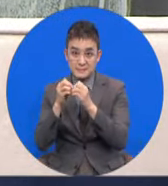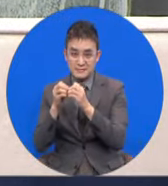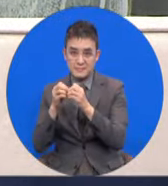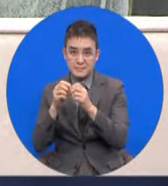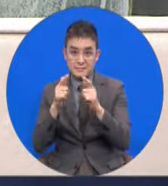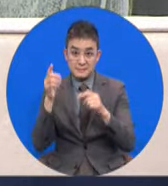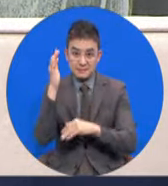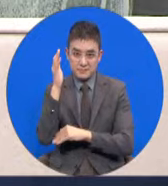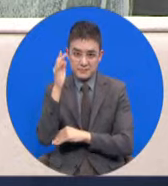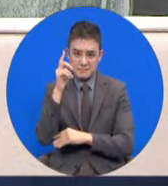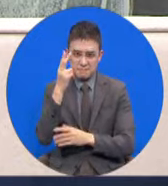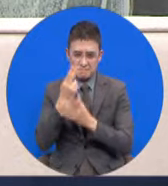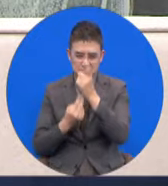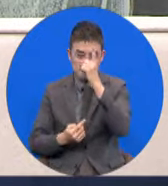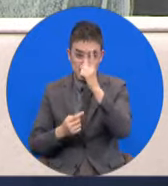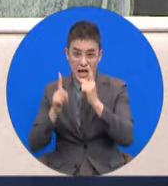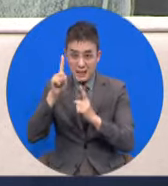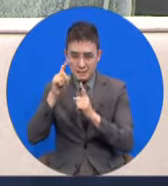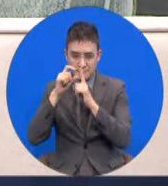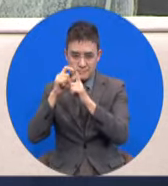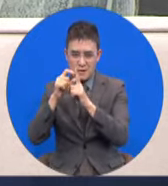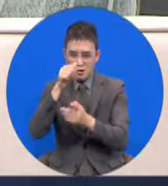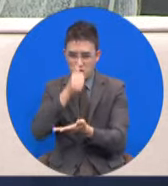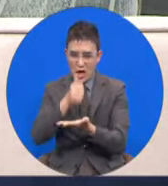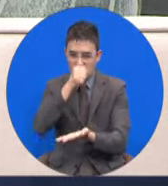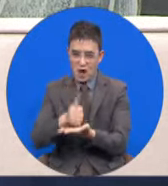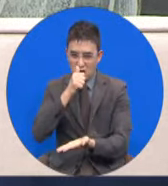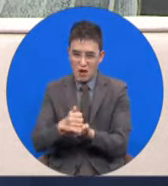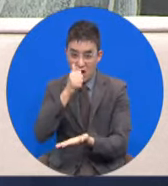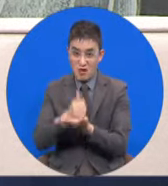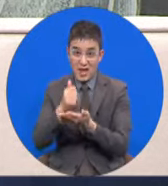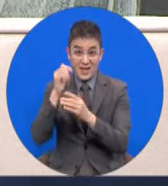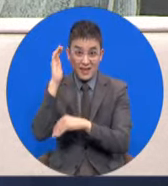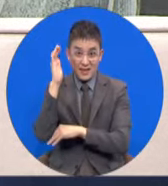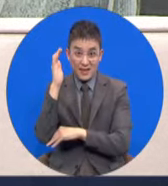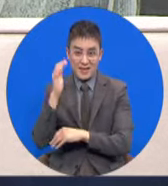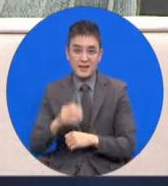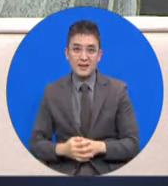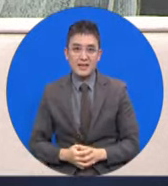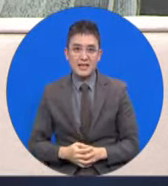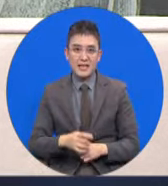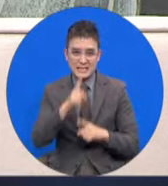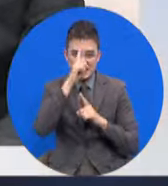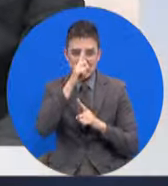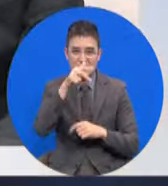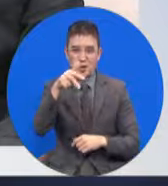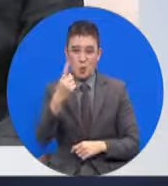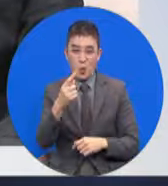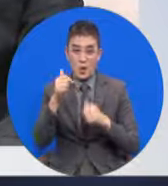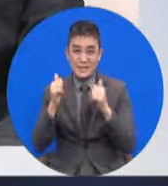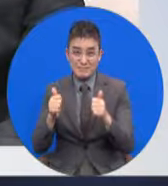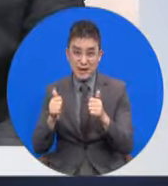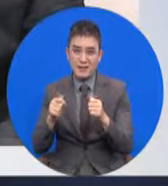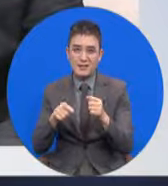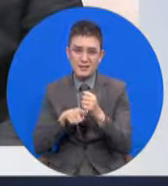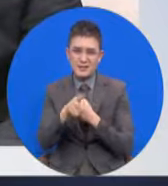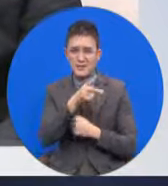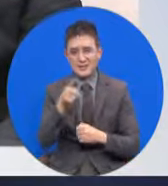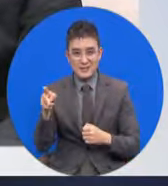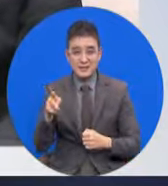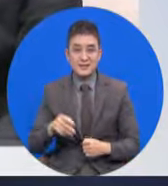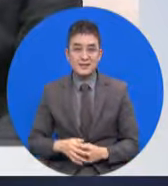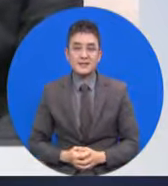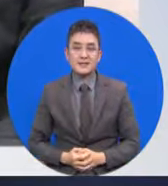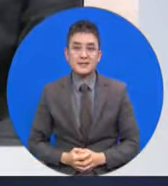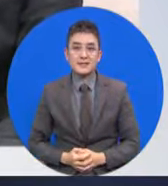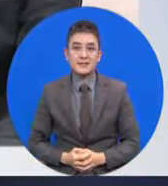집중한 유세를 했다 그렇게밖에 볼 수 없고요. 그러니까 2조 심판론으로 압축될 수 있는 얘기를 계속 반복해